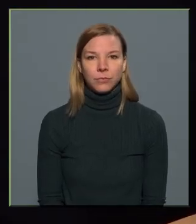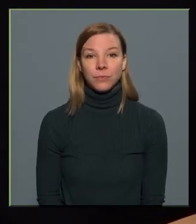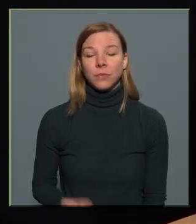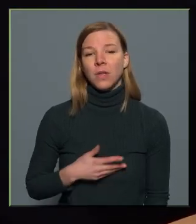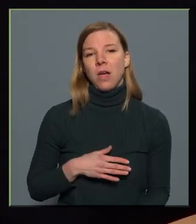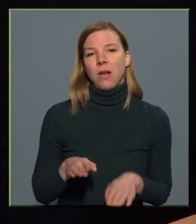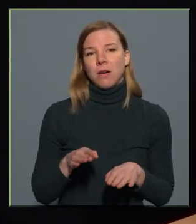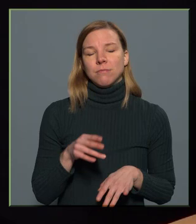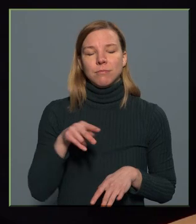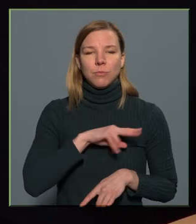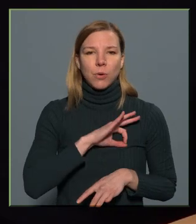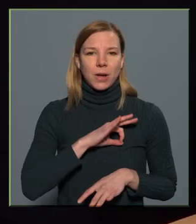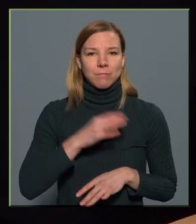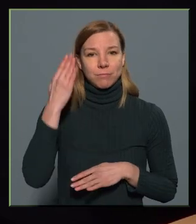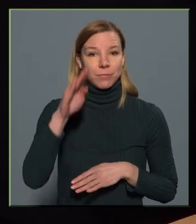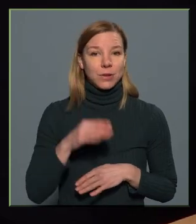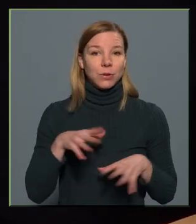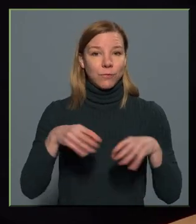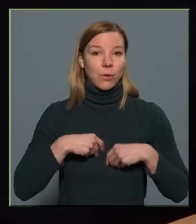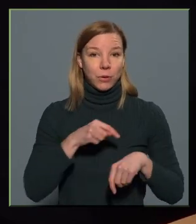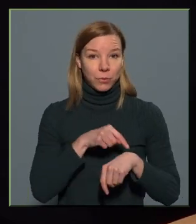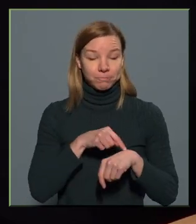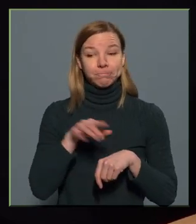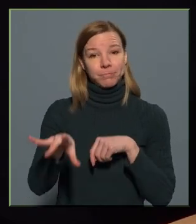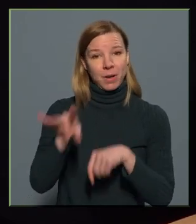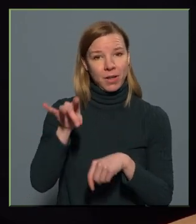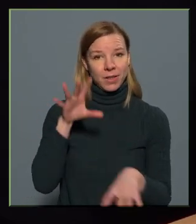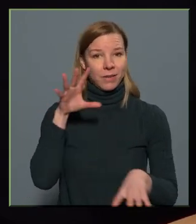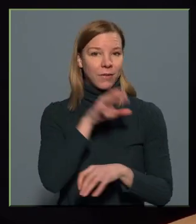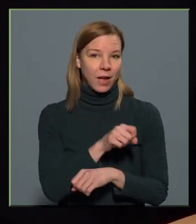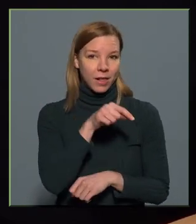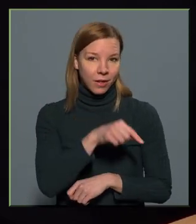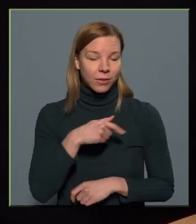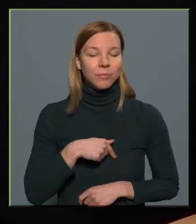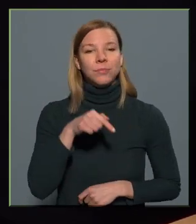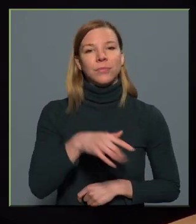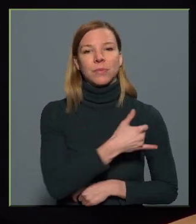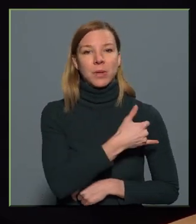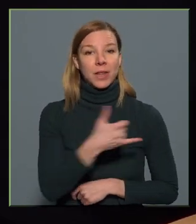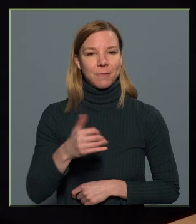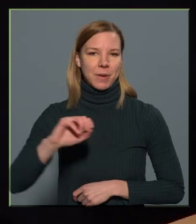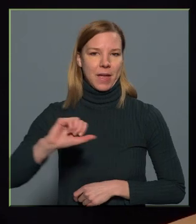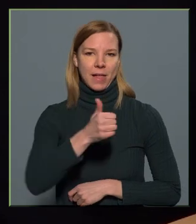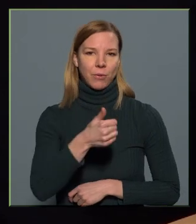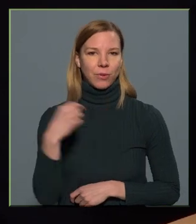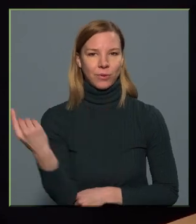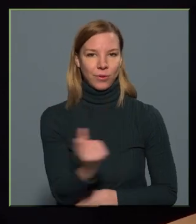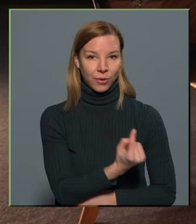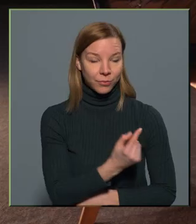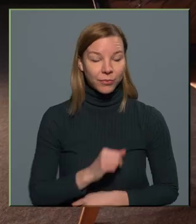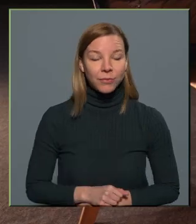Polgármesteri fogadóra a megválasztott válaszol, méghozzá az idei esztendőben először, úgyhogy rögtön azzal